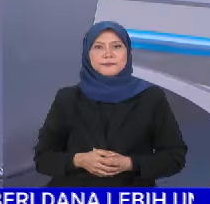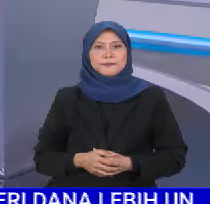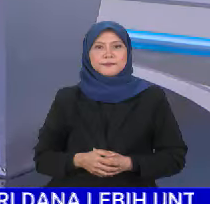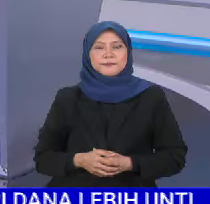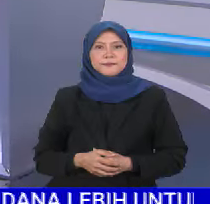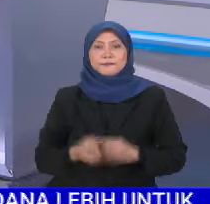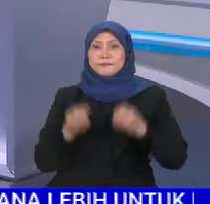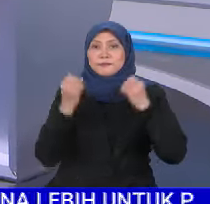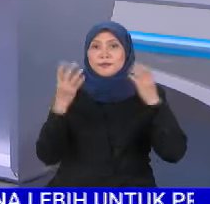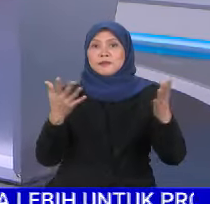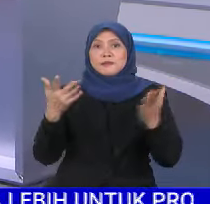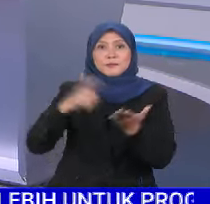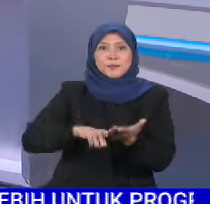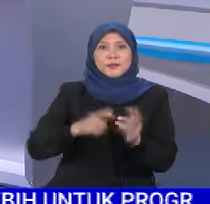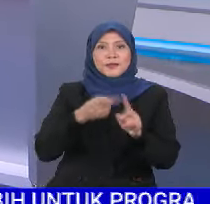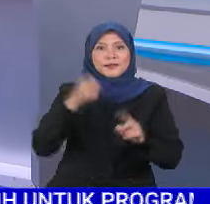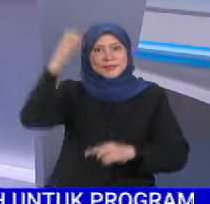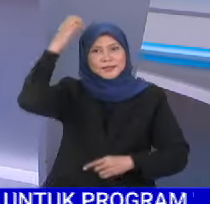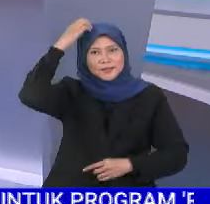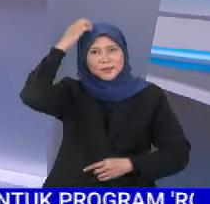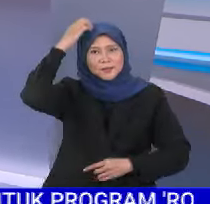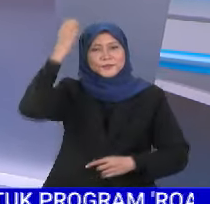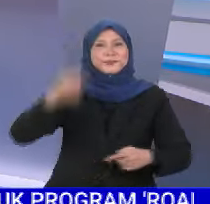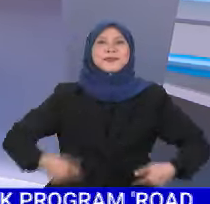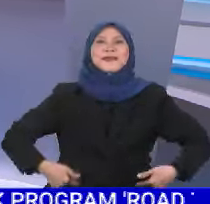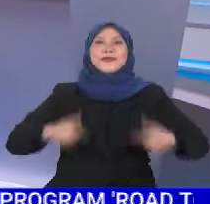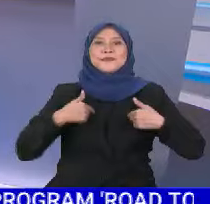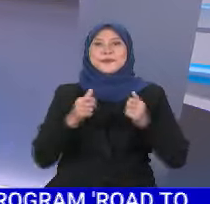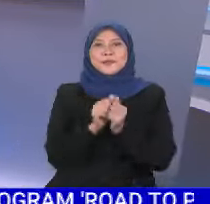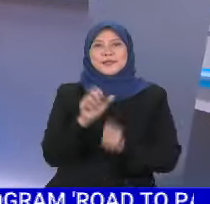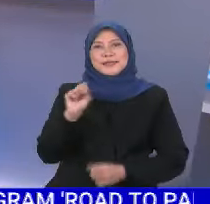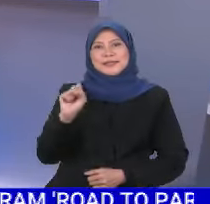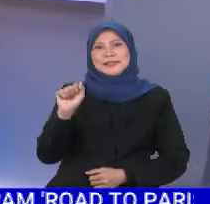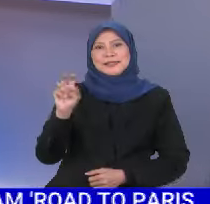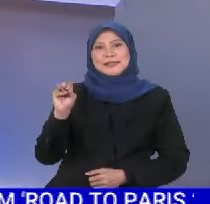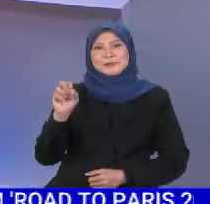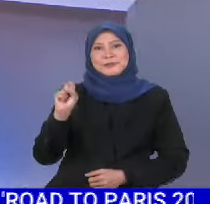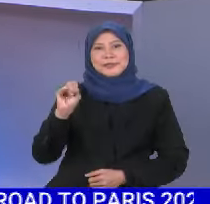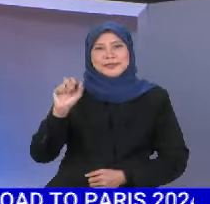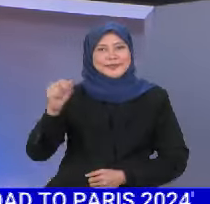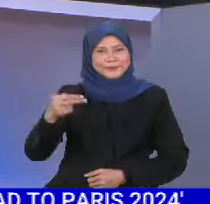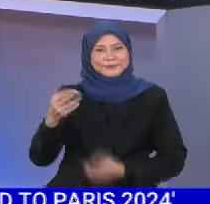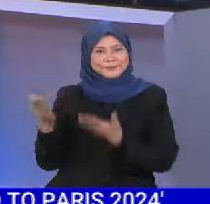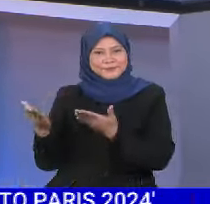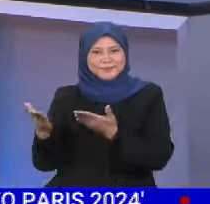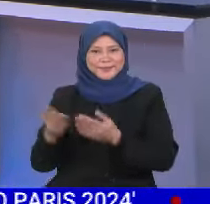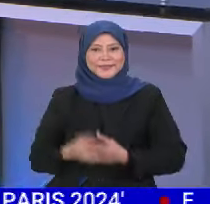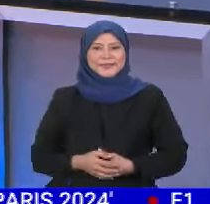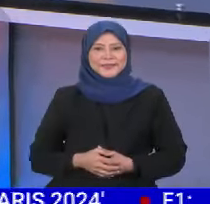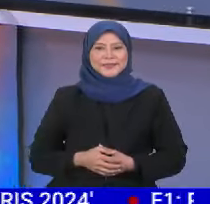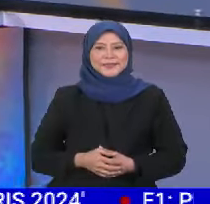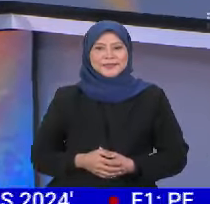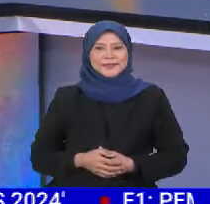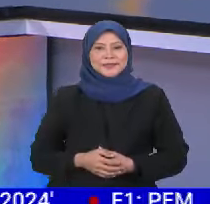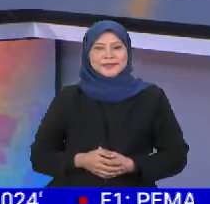Baik, untuk lebih banyak perkembangan dari Selangor, langsung bersama Samsia Samsi di sana. Sam, silakan.